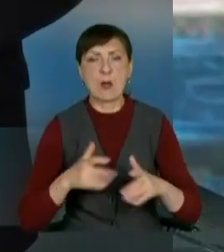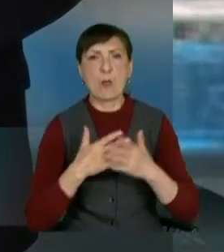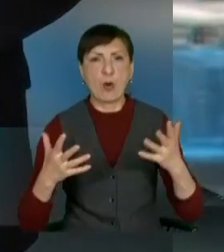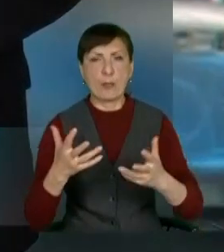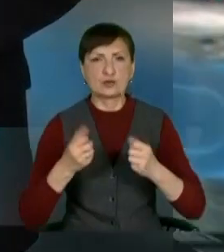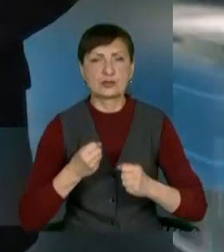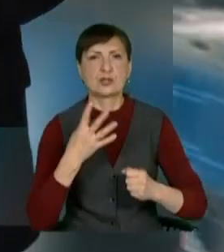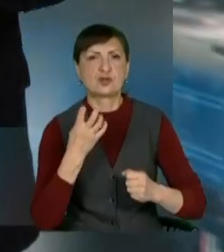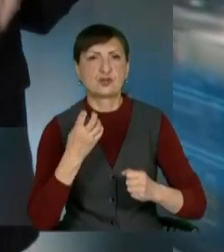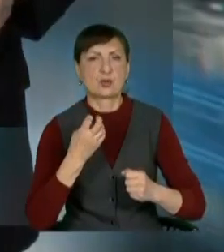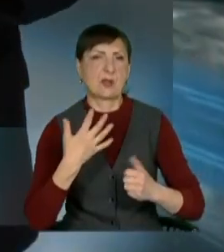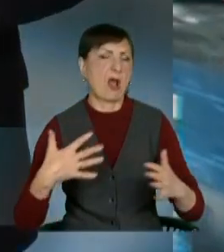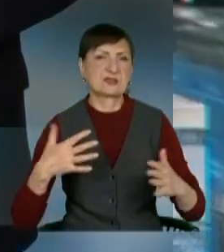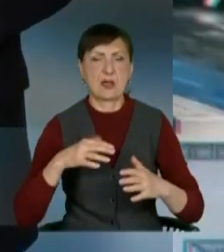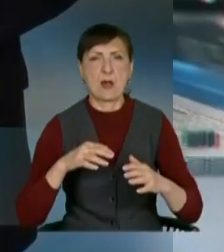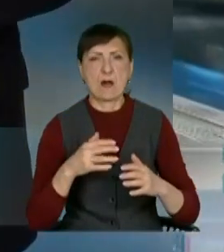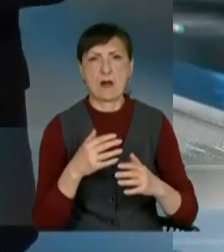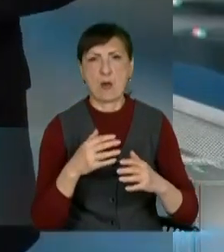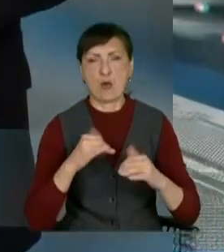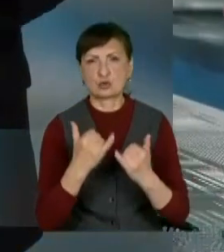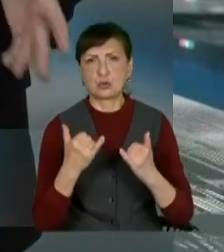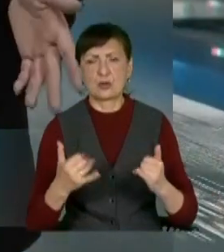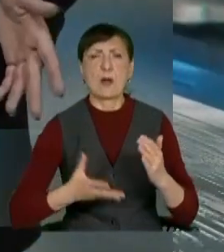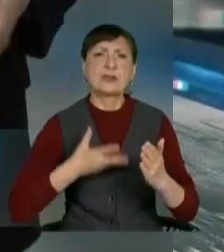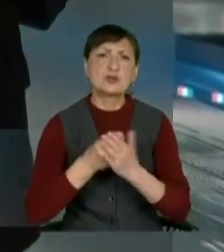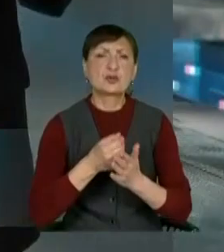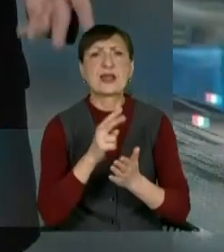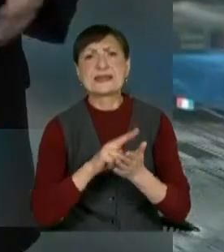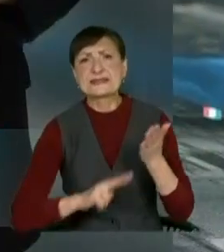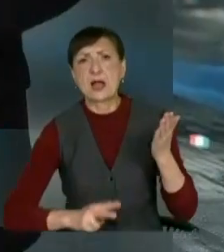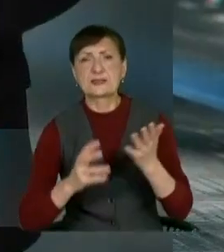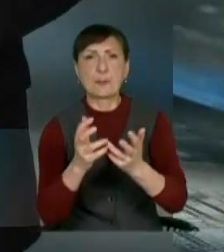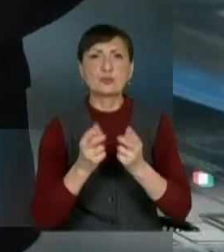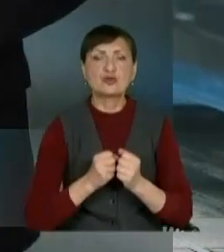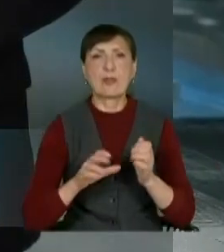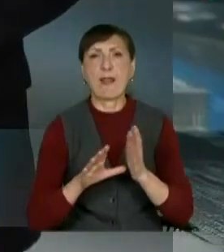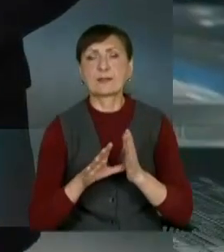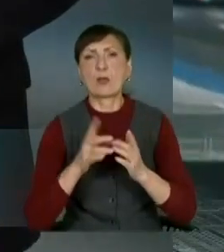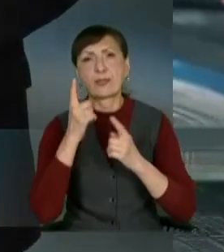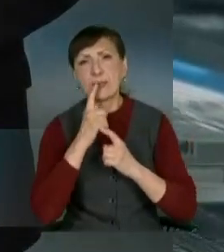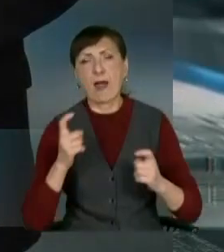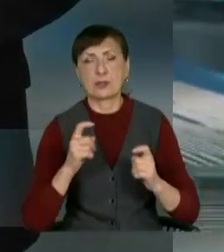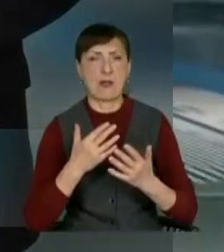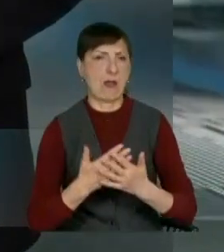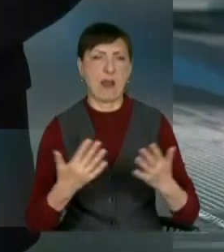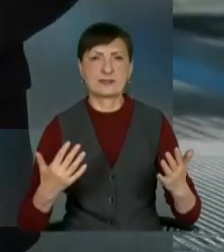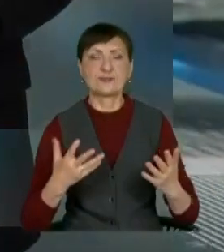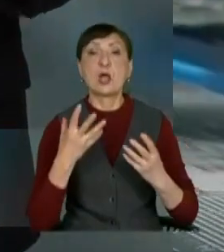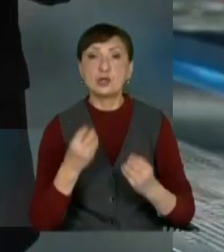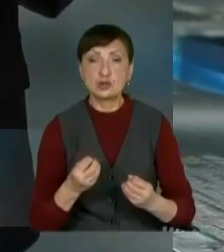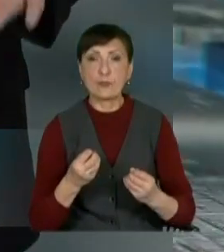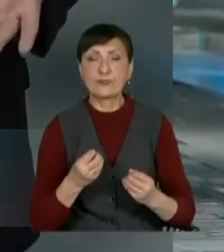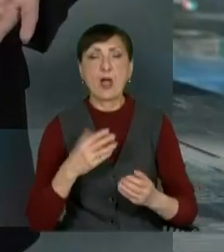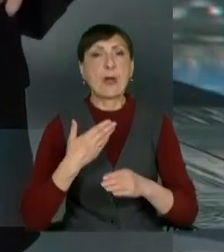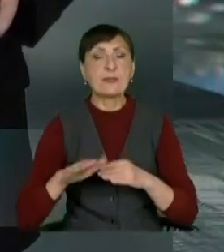более 420 видов различных услуг. Платежи, регистрация, получение электронных данных и не только. Кроме